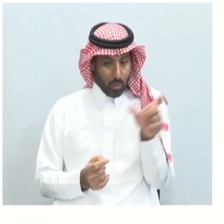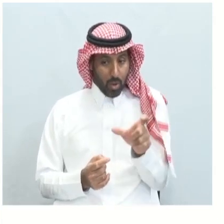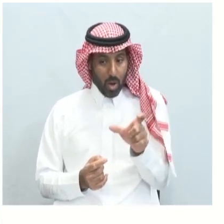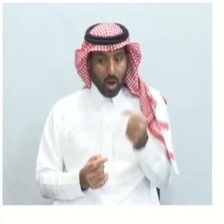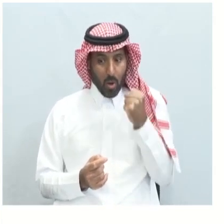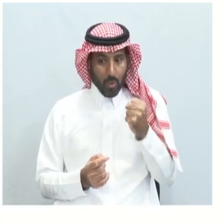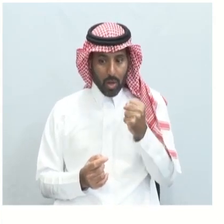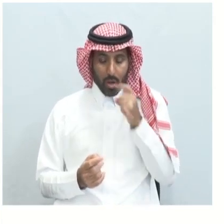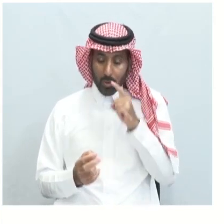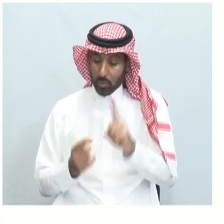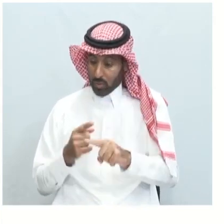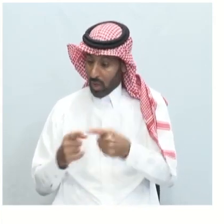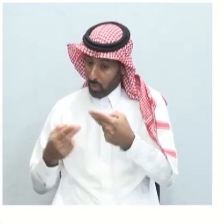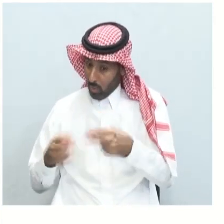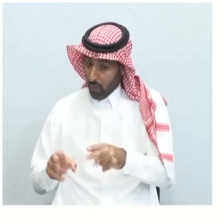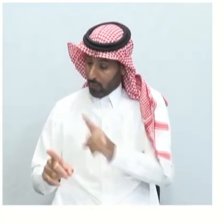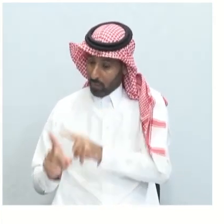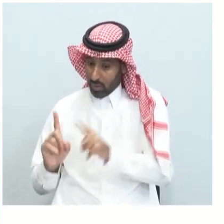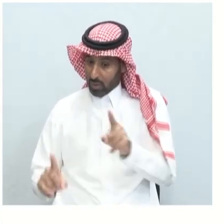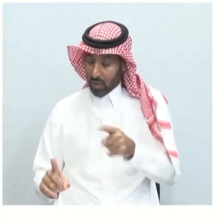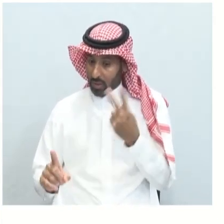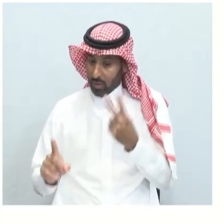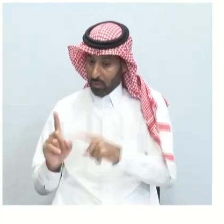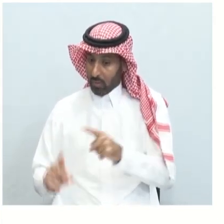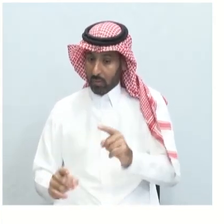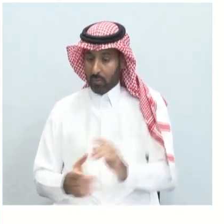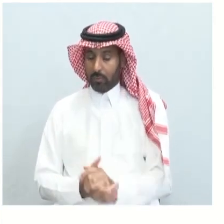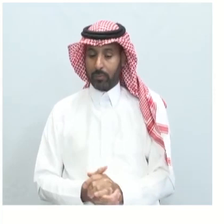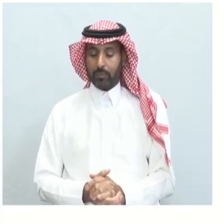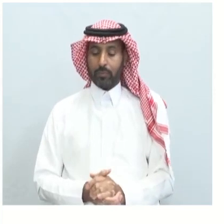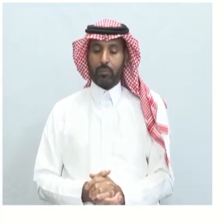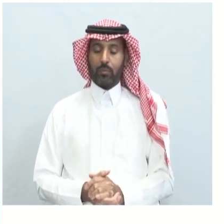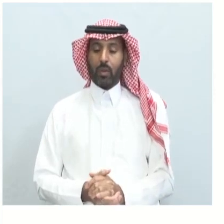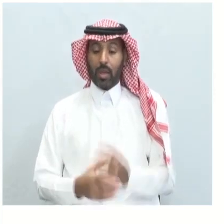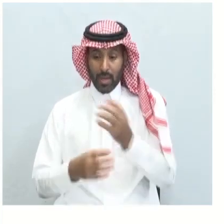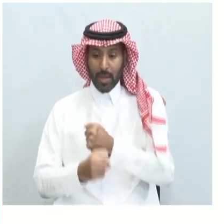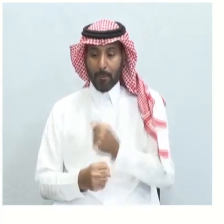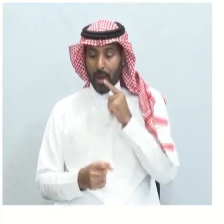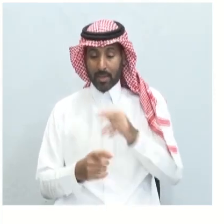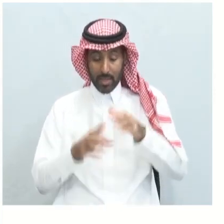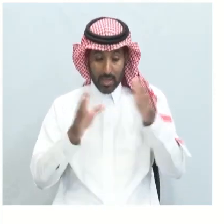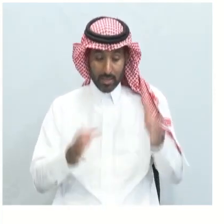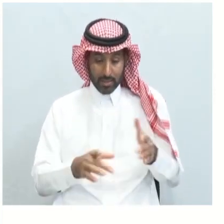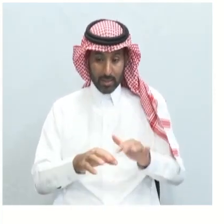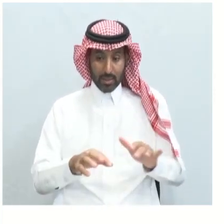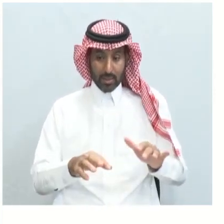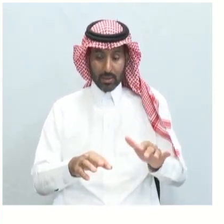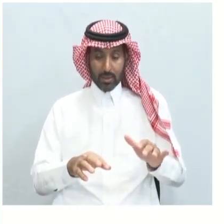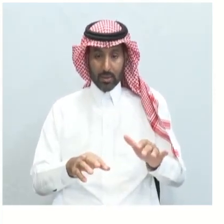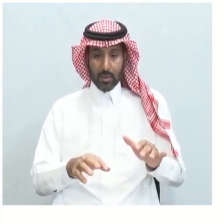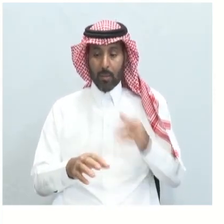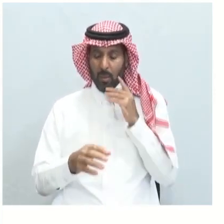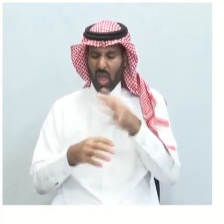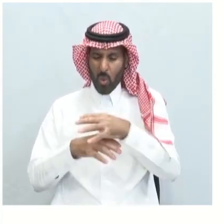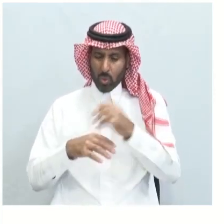والمصادقه متعدده العوامل ملتي فاكتر اوثنتك شن لحمايه اجهزه انترنت الاشياء من